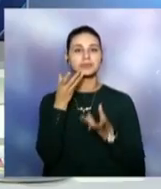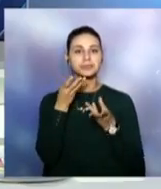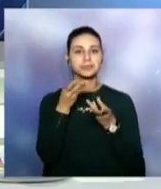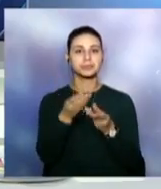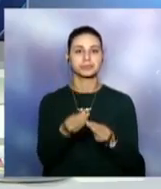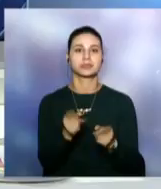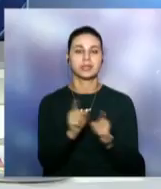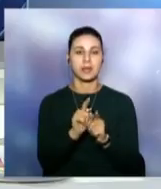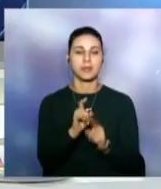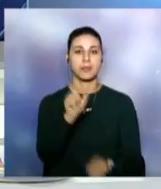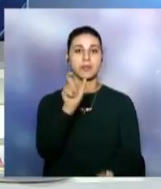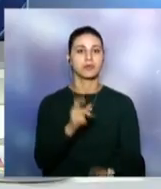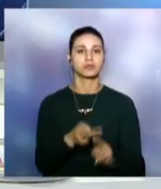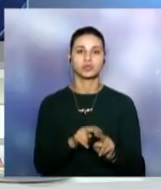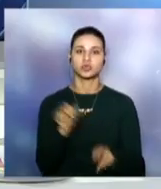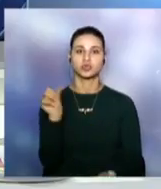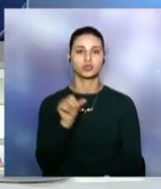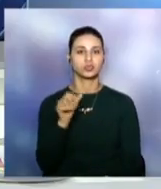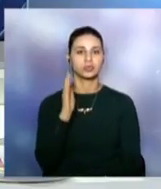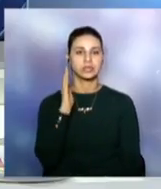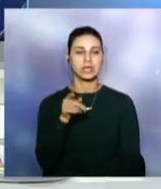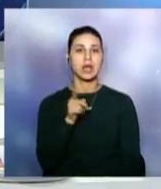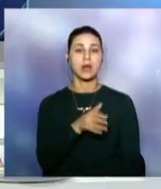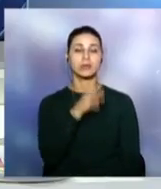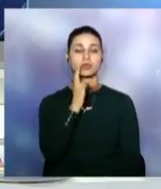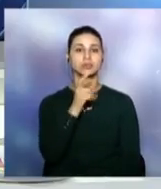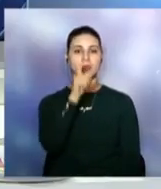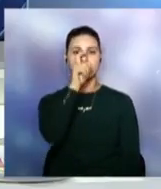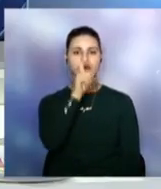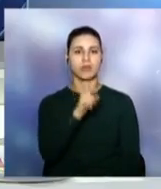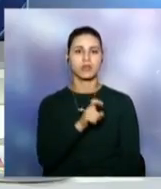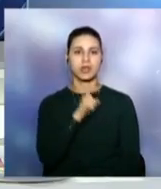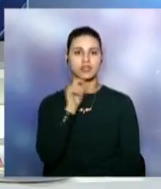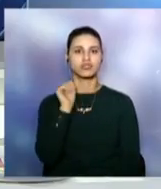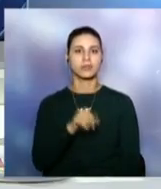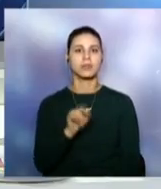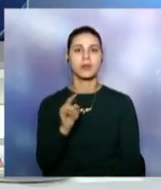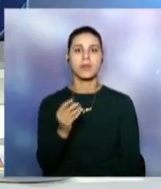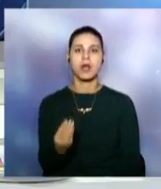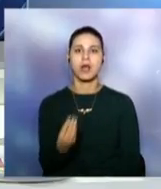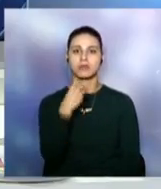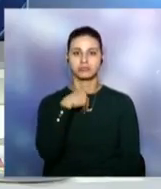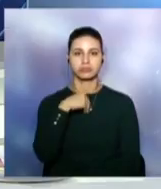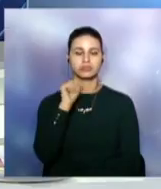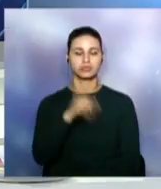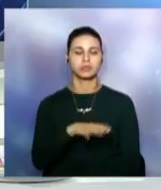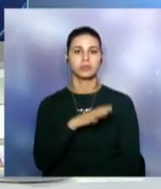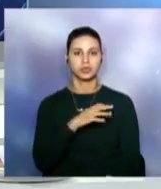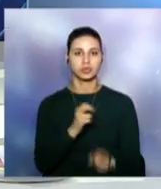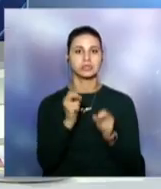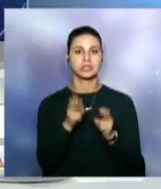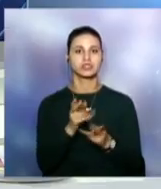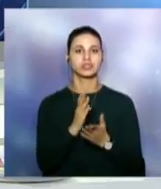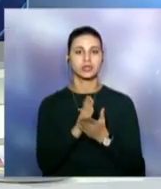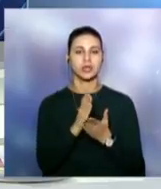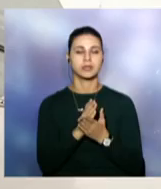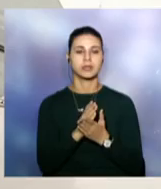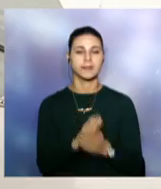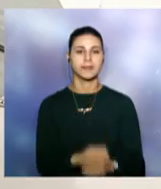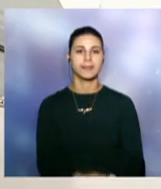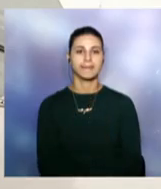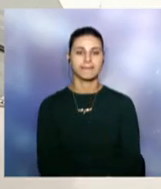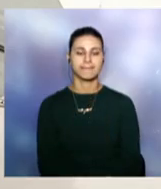კვება წაახალისოს, ეს ცუდი ჩვევაა? ასე დროს ბავშვი შეიძლება აღმოჩნდეს იმ სიტუაციაში, რომელზედაც ბატონი მერაბი საუბრობდა,